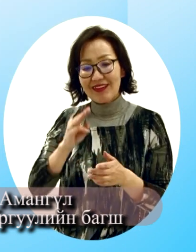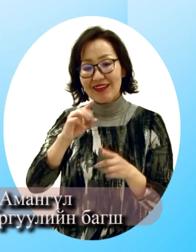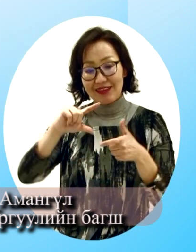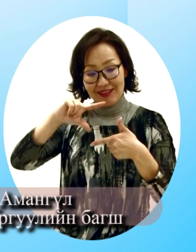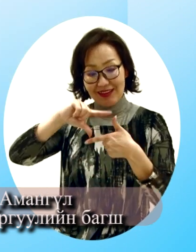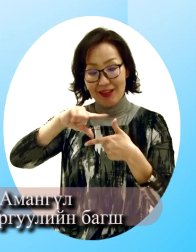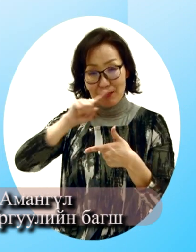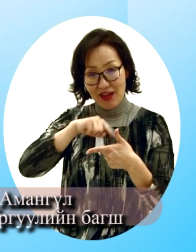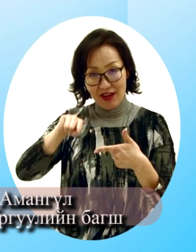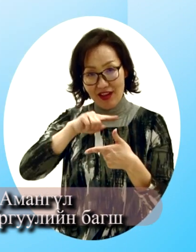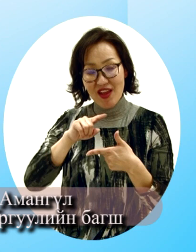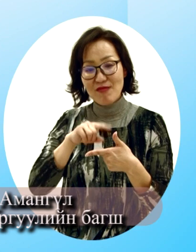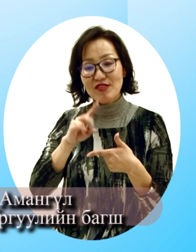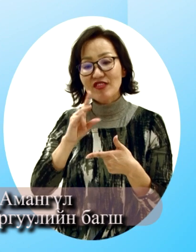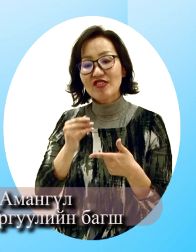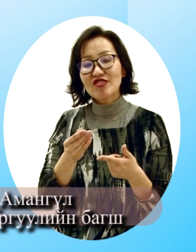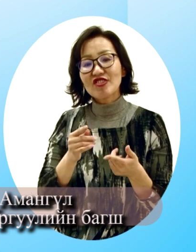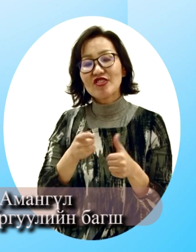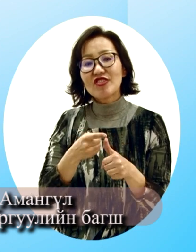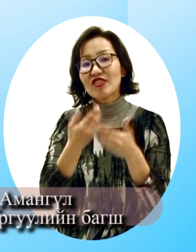Бұл өлчемді не деп атаушы едік?